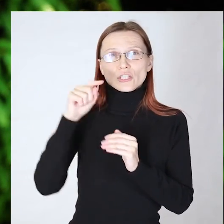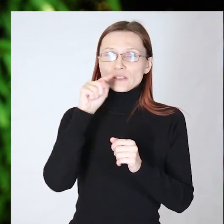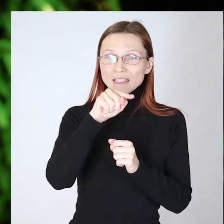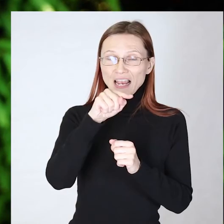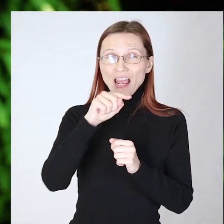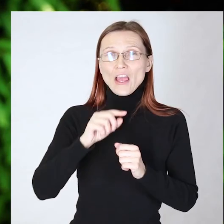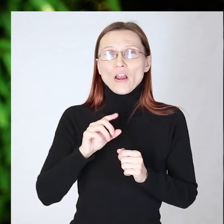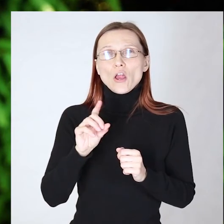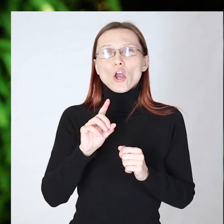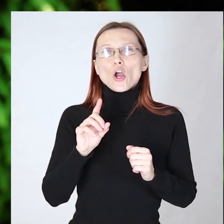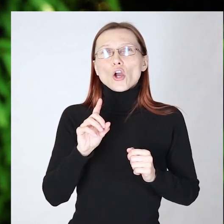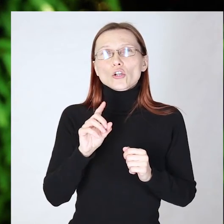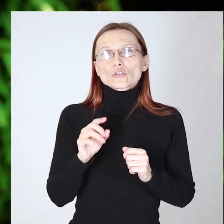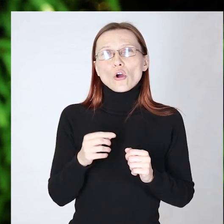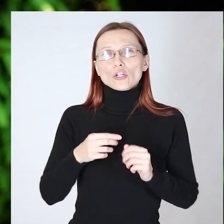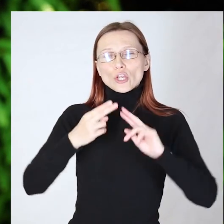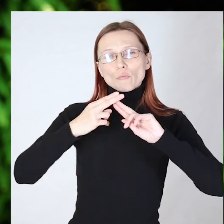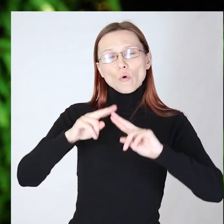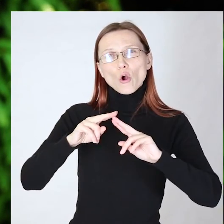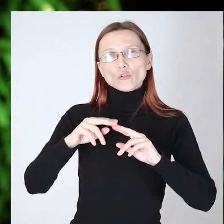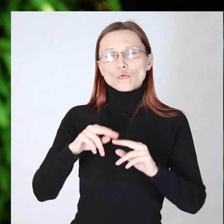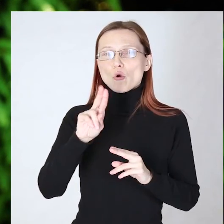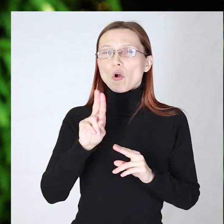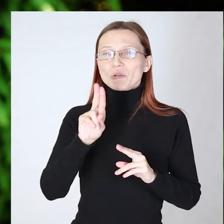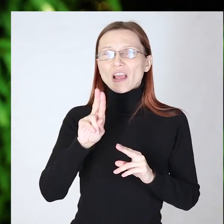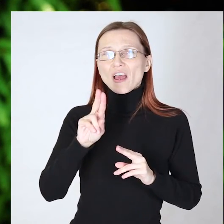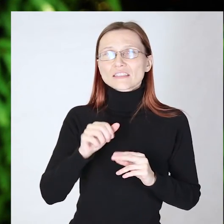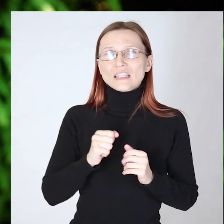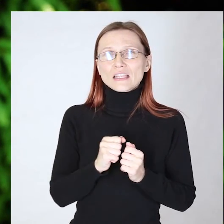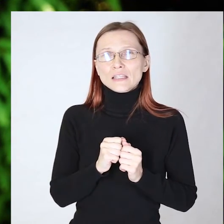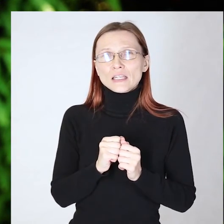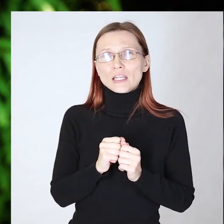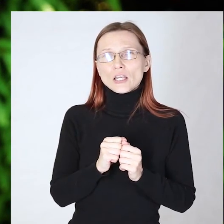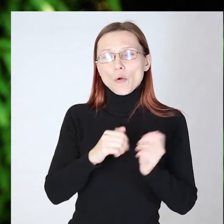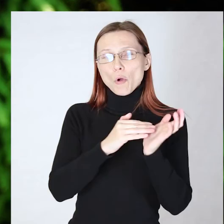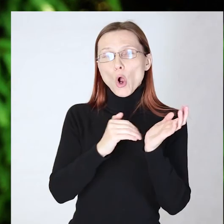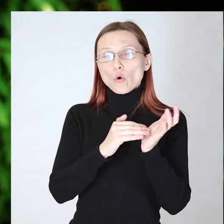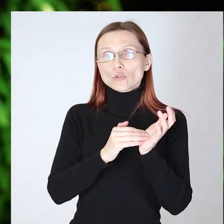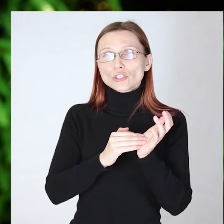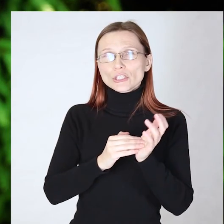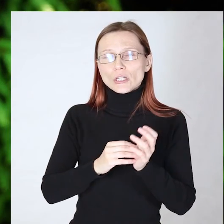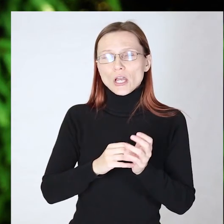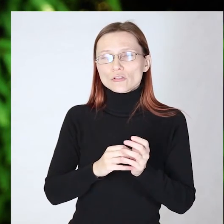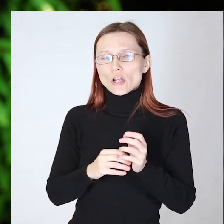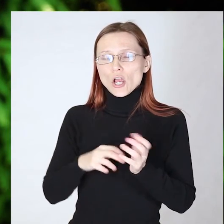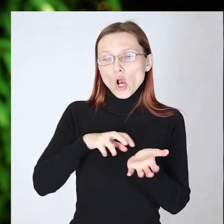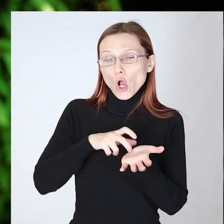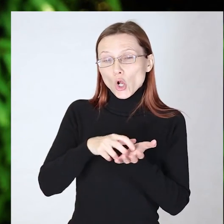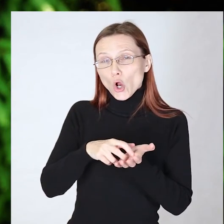do vzdelávacej aktivity, je to, že pohybové kroky, ktoré sa naučia, vedia